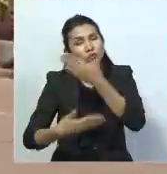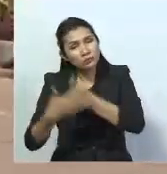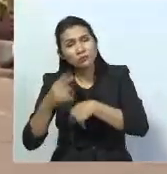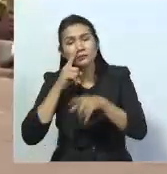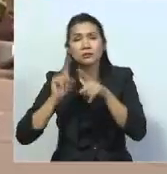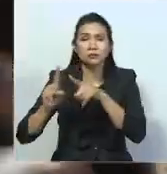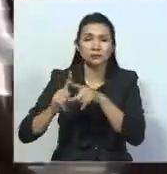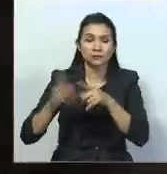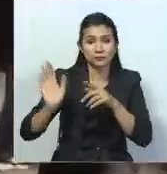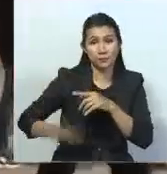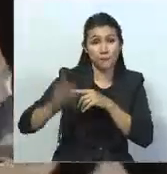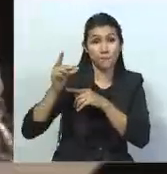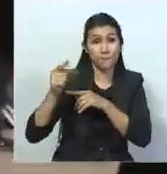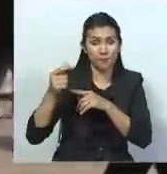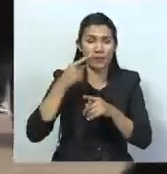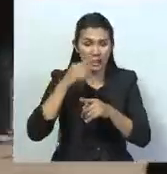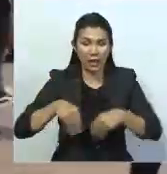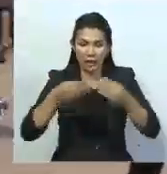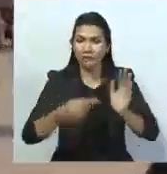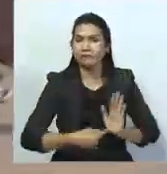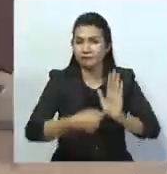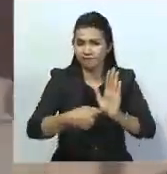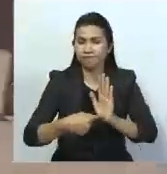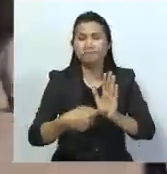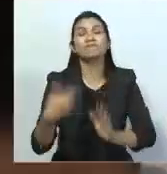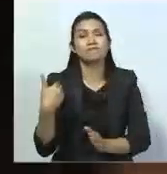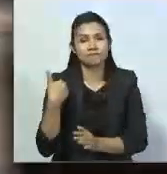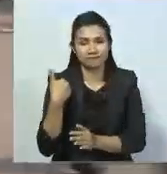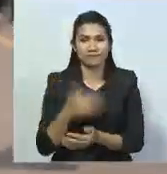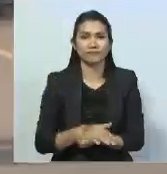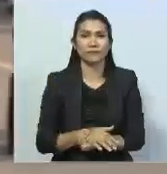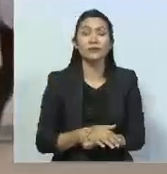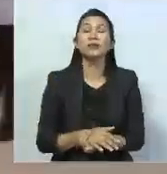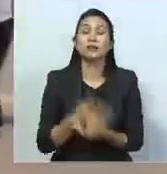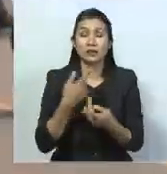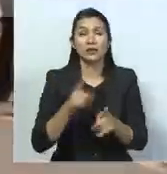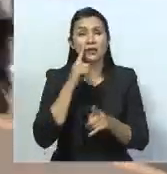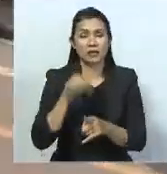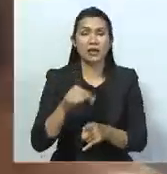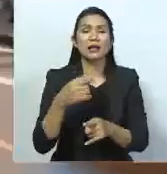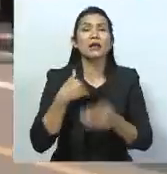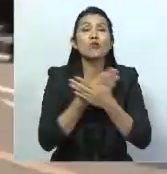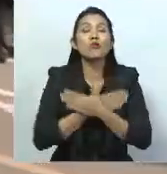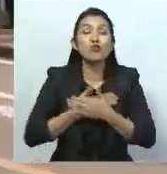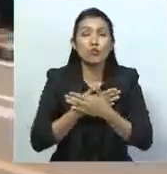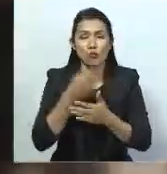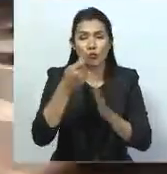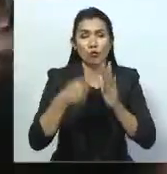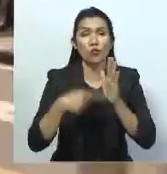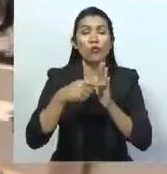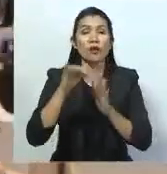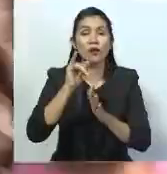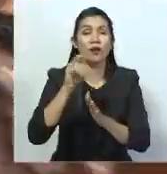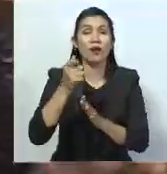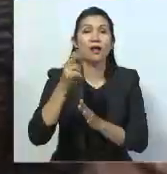แสดงความสามารถของสุนัขตำรวจภายในงานครั้งนี้ด้วยค่ะ ค่ะก็สำหรับงานอุ่นไอรักคลายความหนาวสายน้ำแห่งรัตนโก